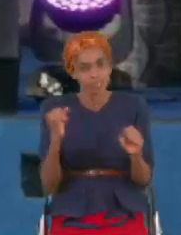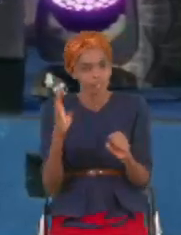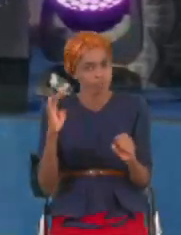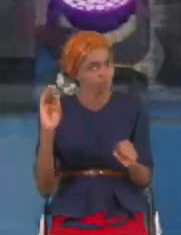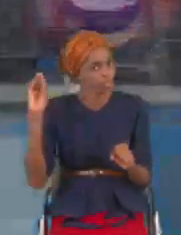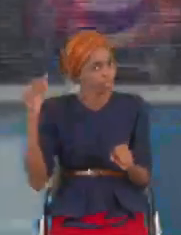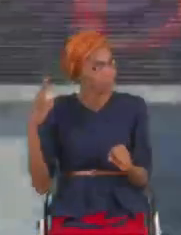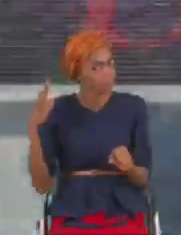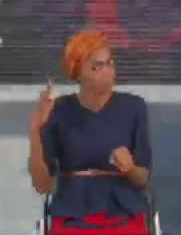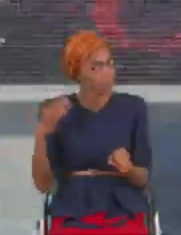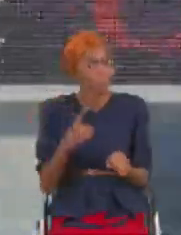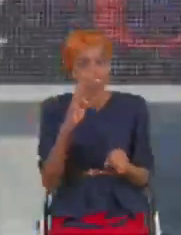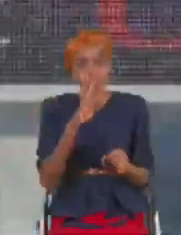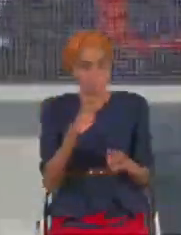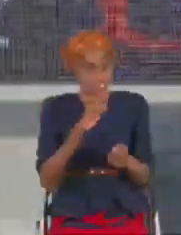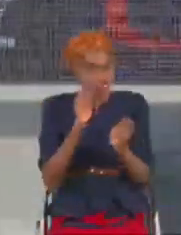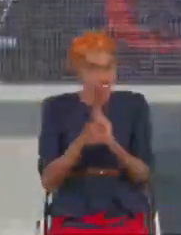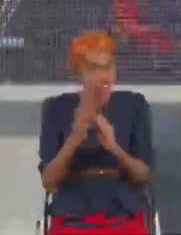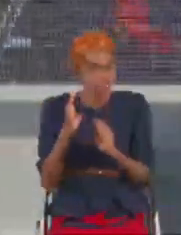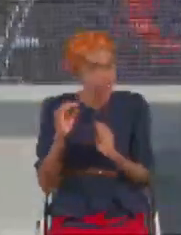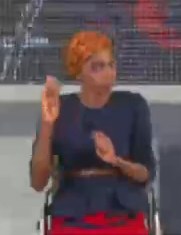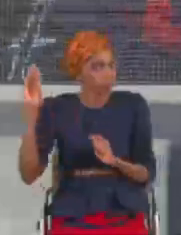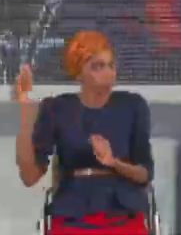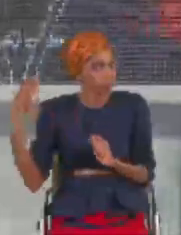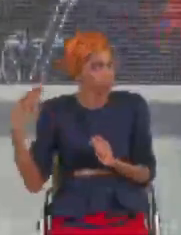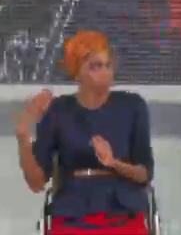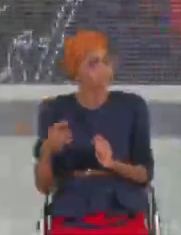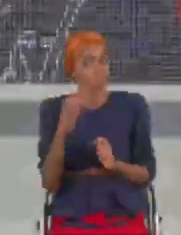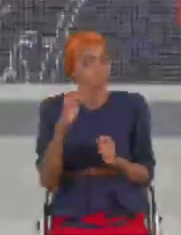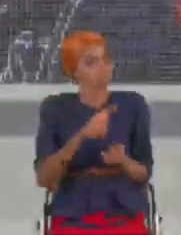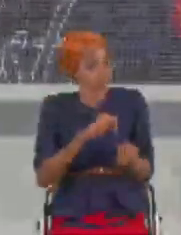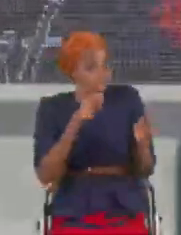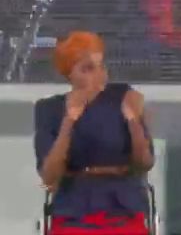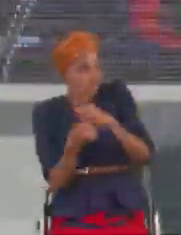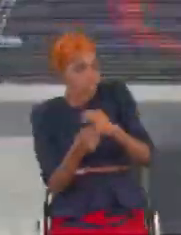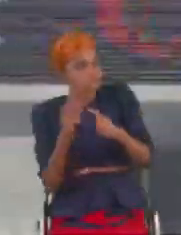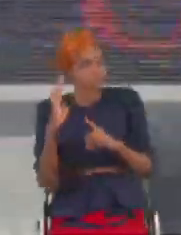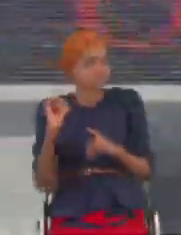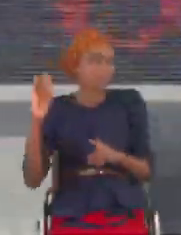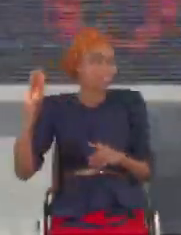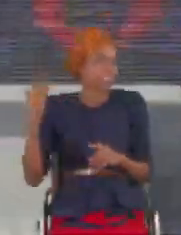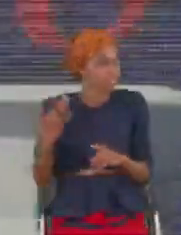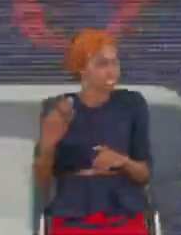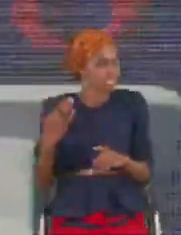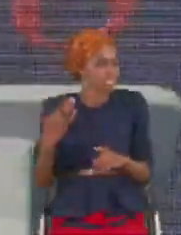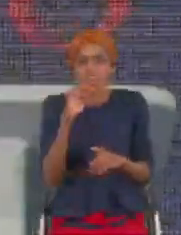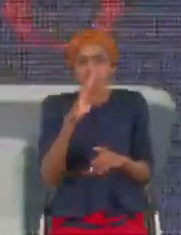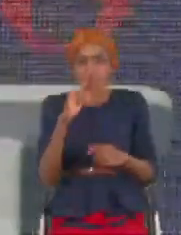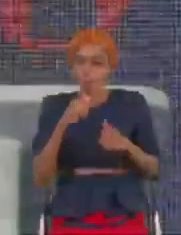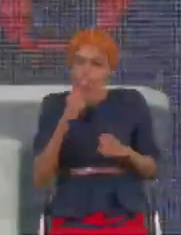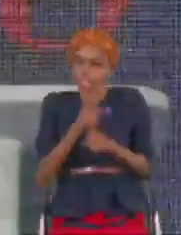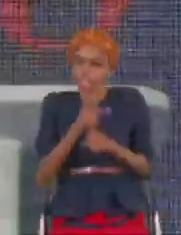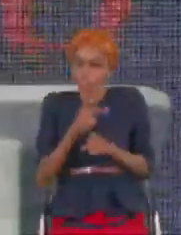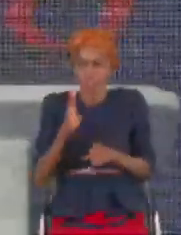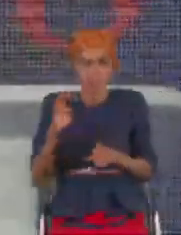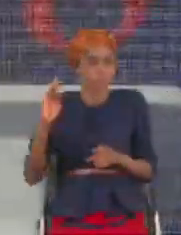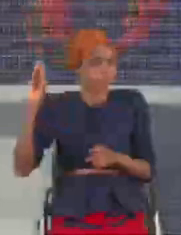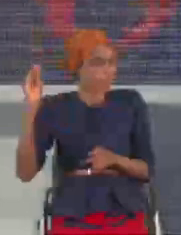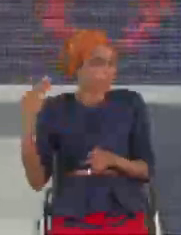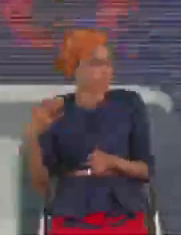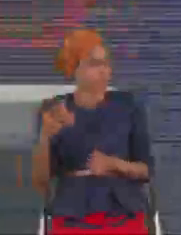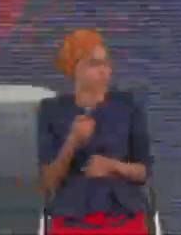par la grâce ne changeait pas la grâce qui est transformé par la grâce à tuer soutenu par